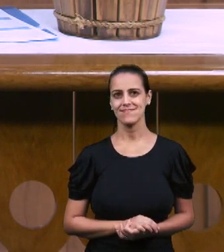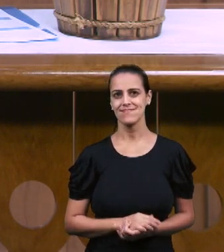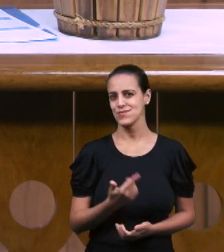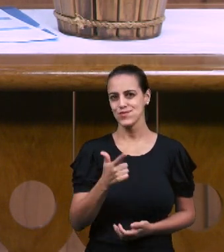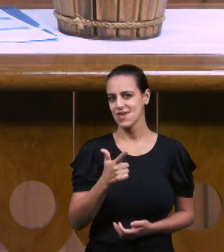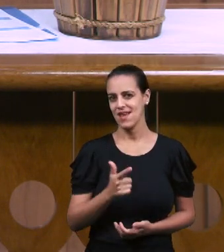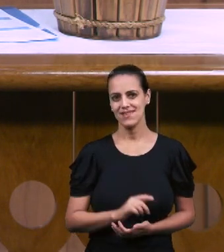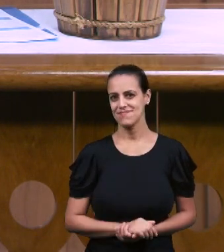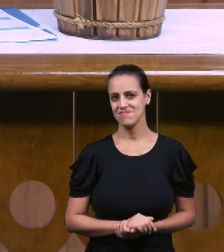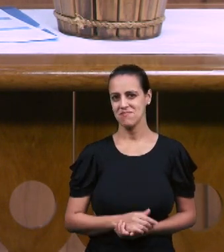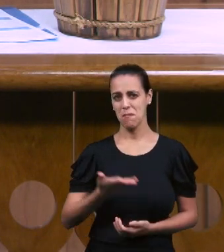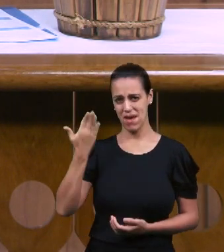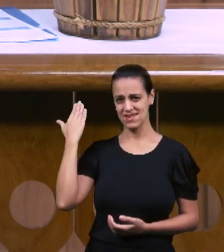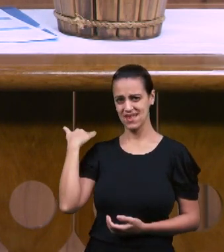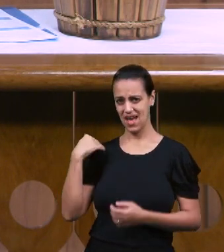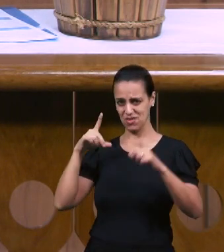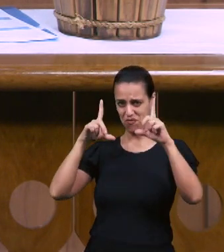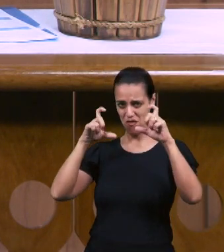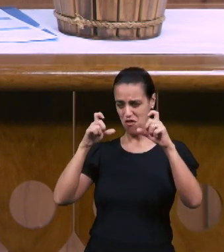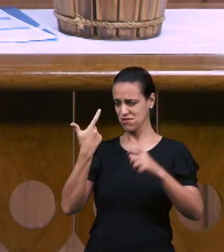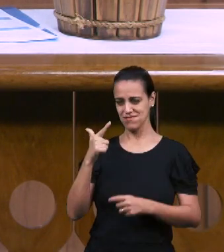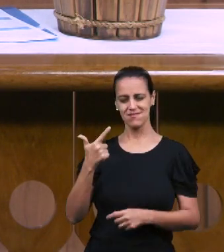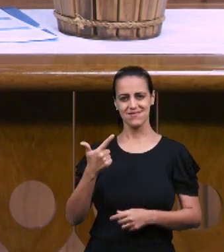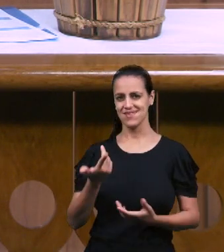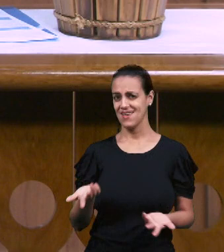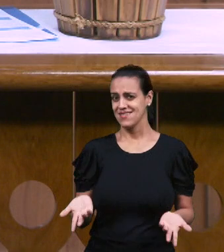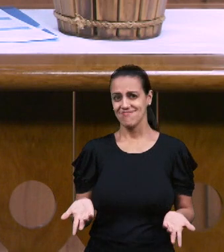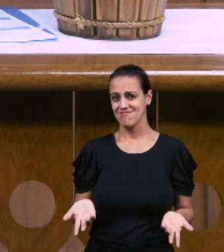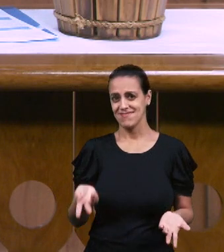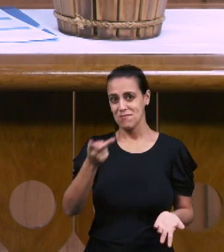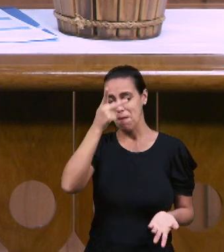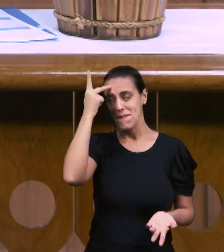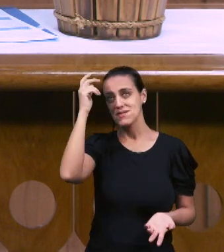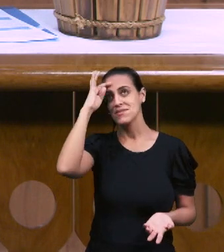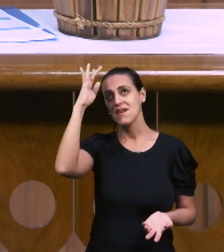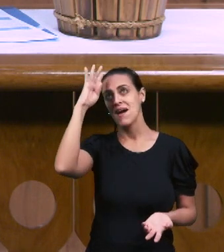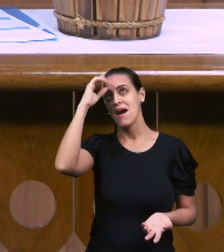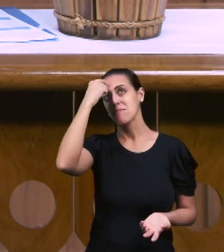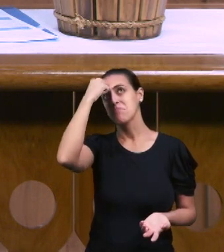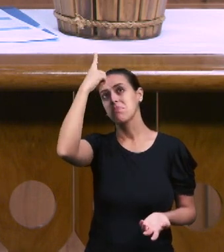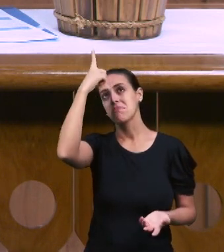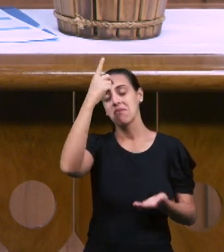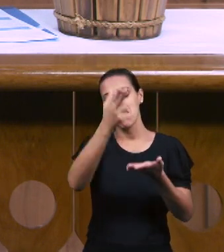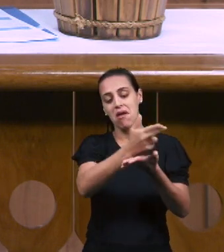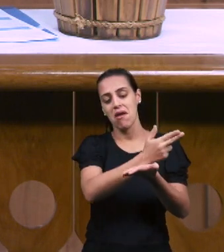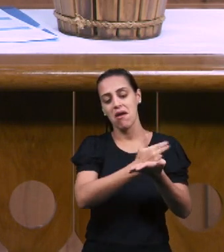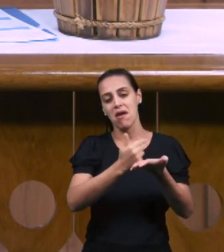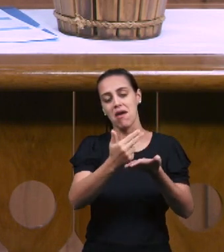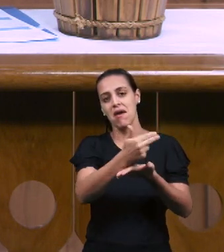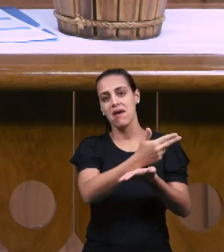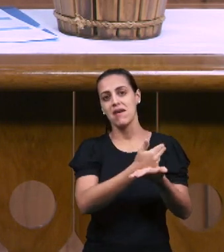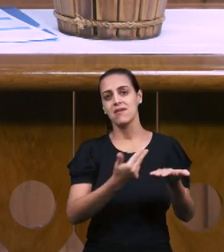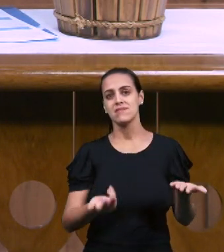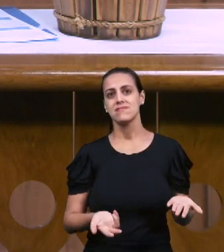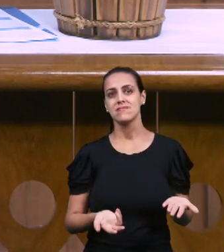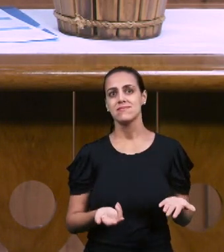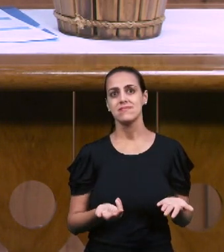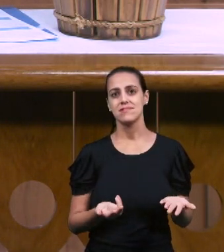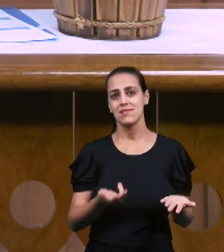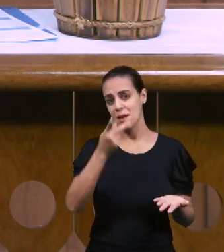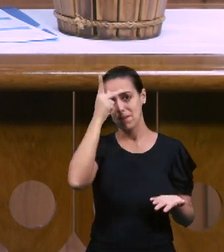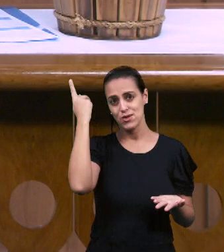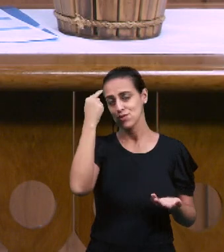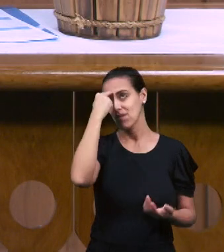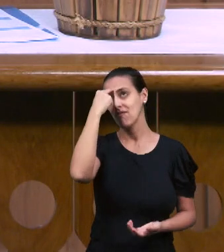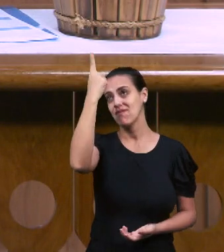l'époque n'existe pas. Donc ça, les personnes font une figure selon ils entendent bien, c'est pas un problème. Et